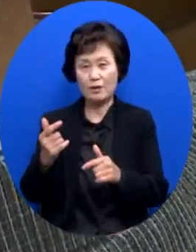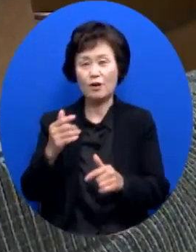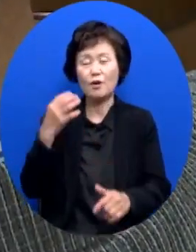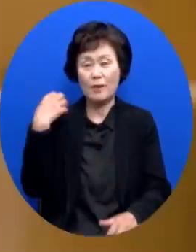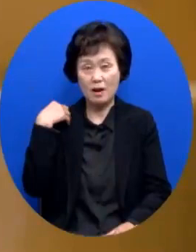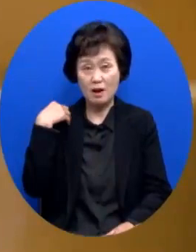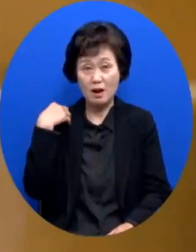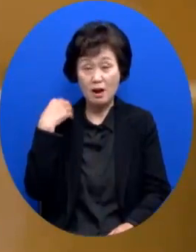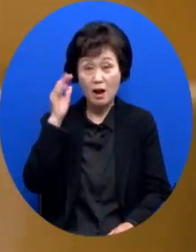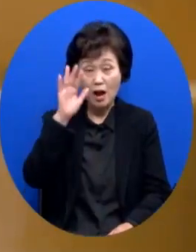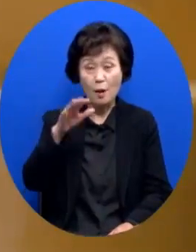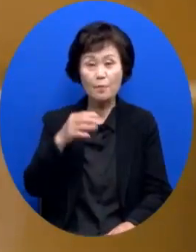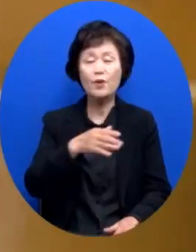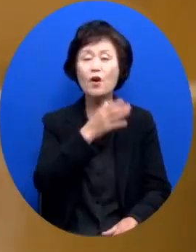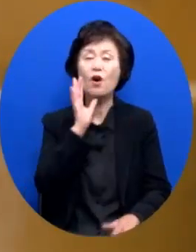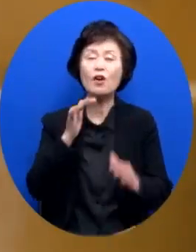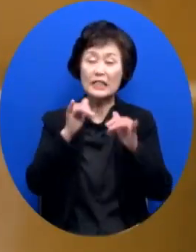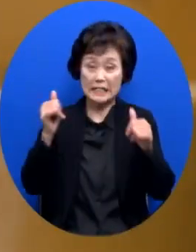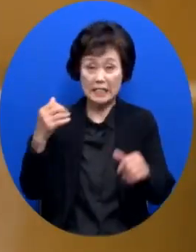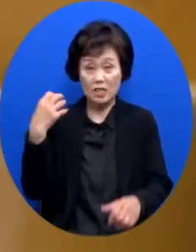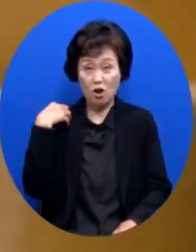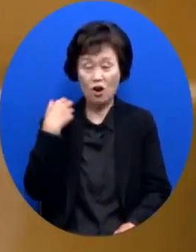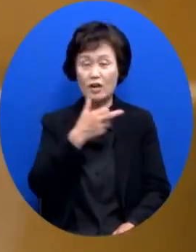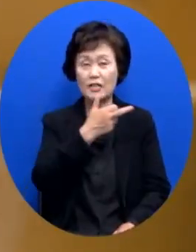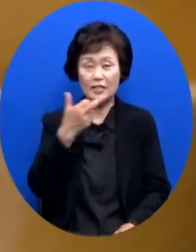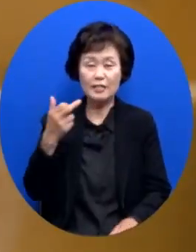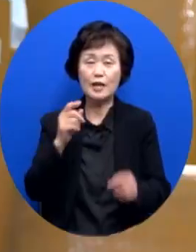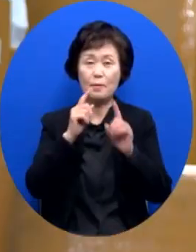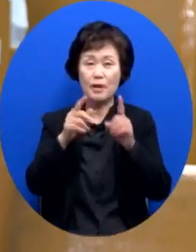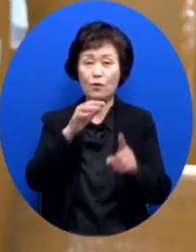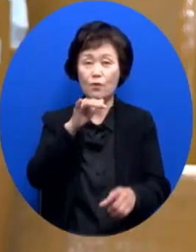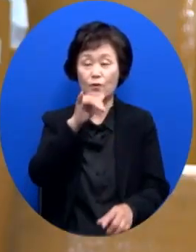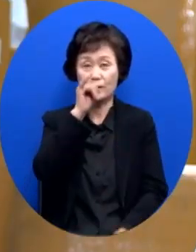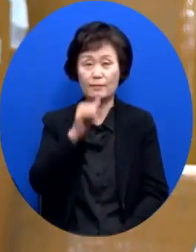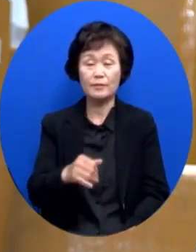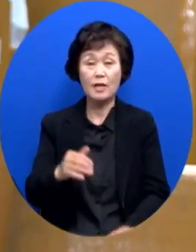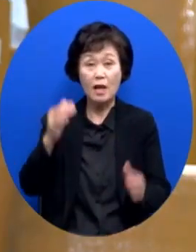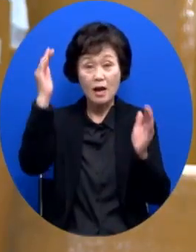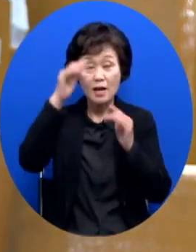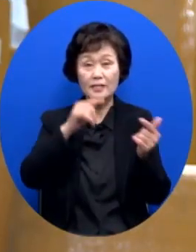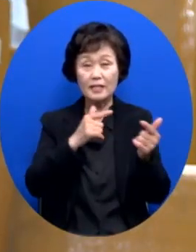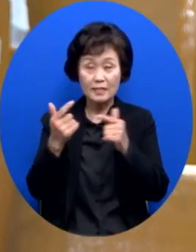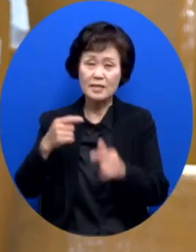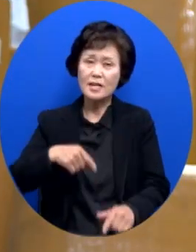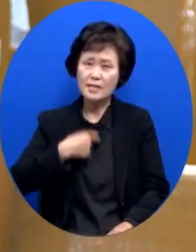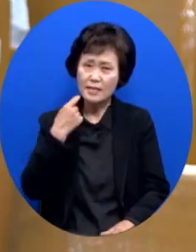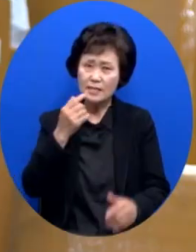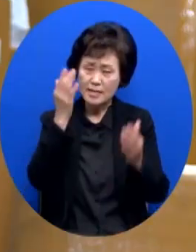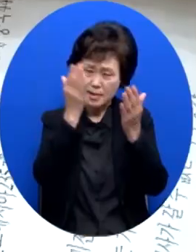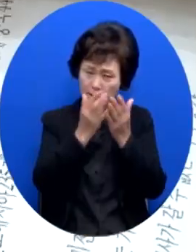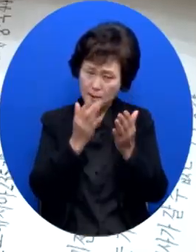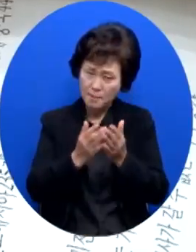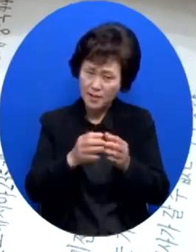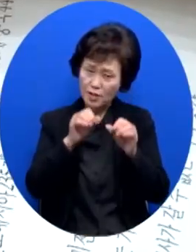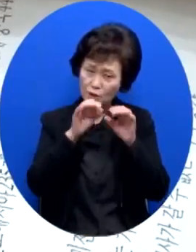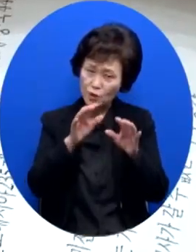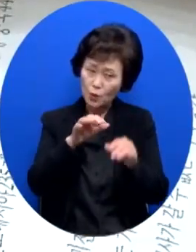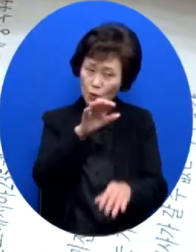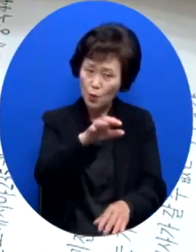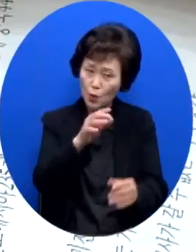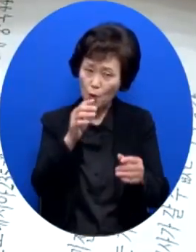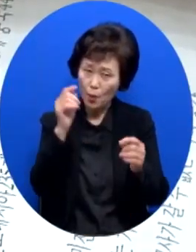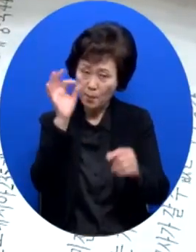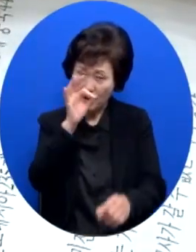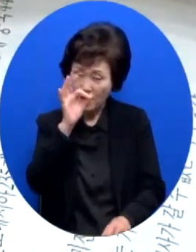전망이라고 강조했습니다. 학생들은 이번 과정에서 자신에게 맞는 선교 영역을 찾고 뜻을 같이 하는 이들과 함께할 수